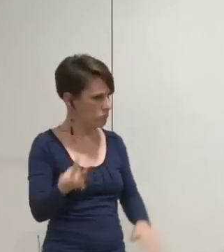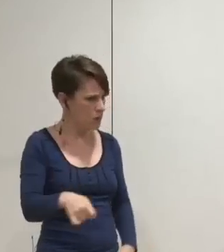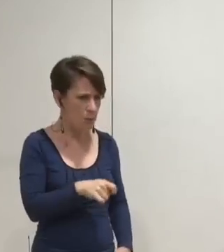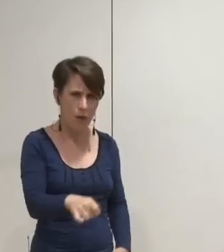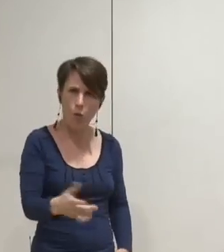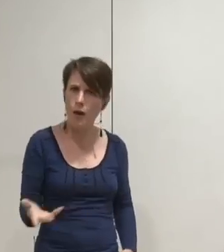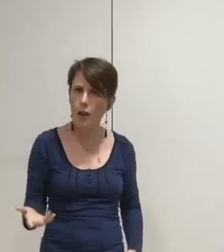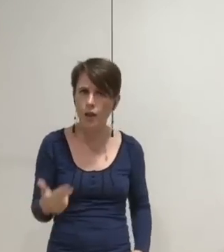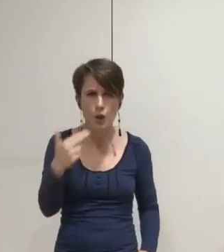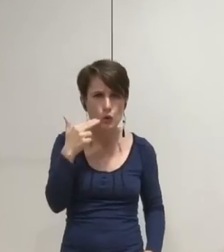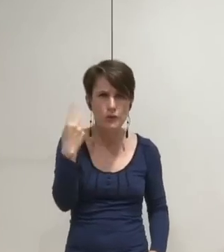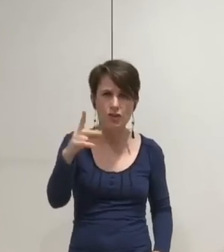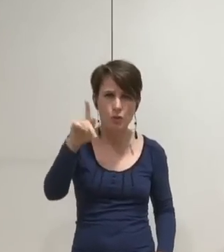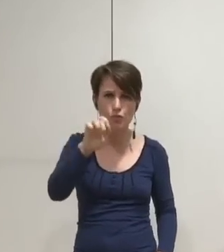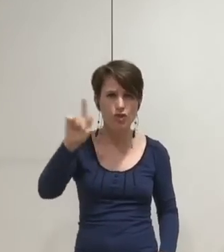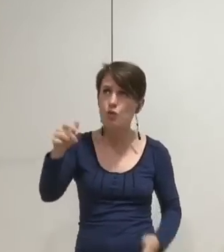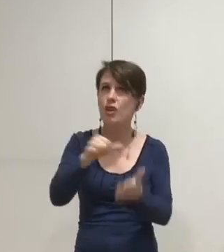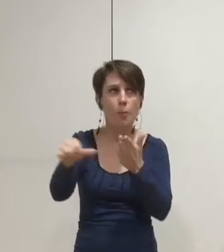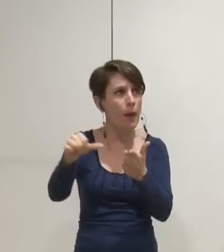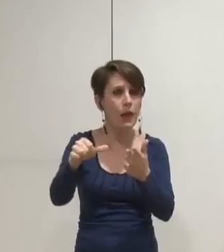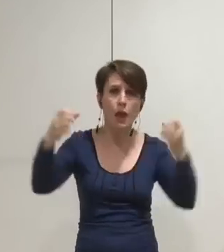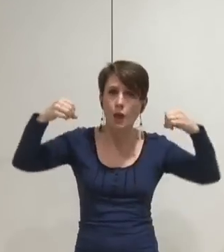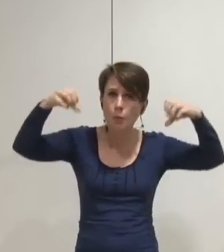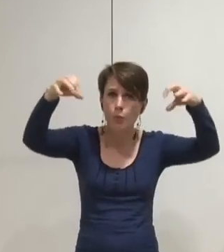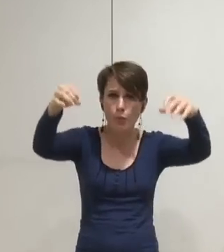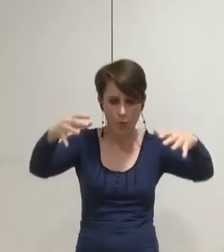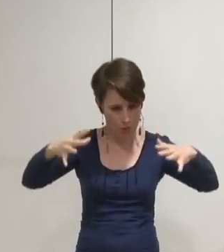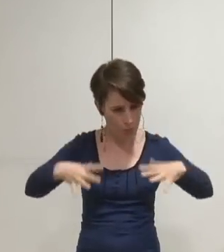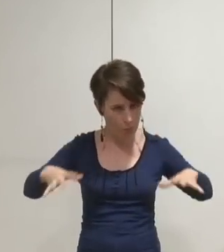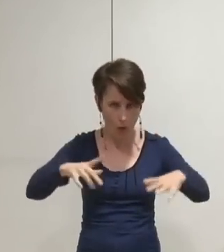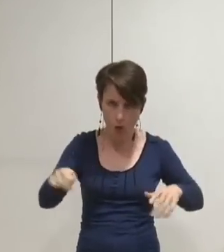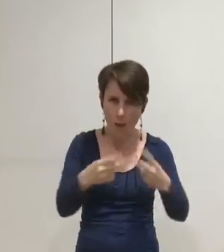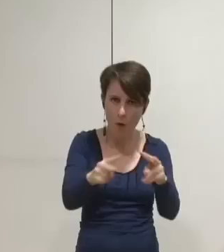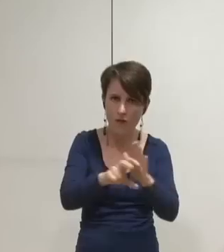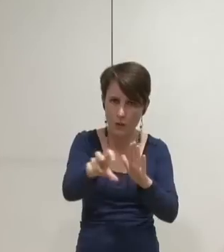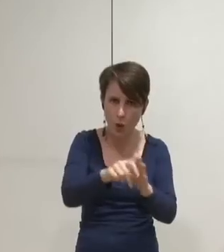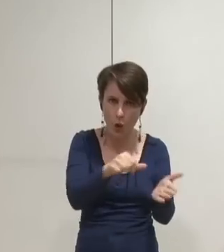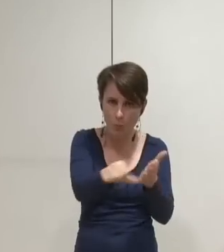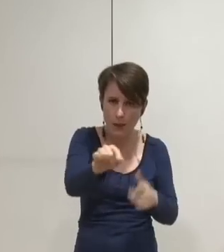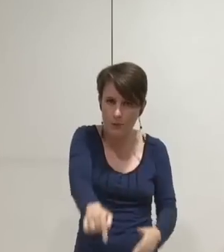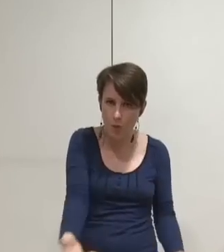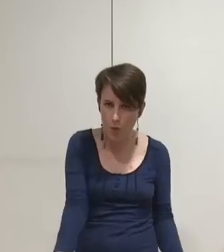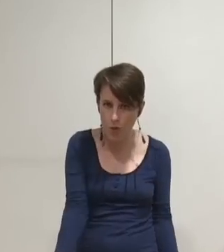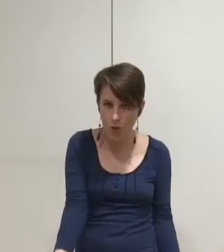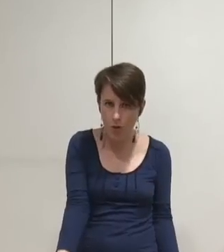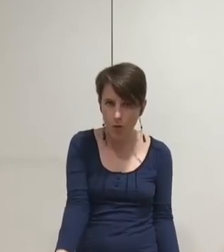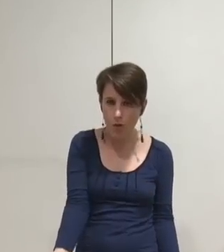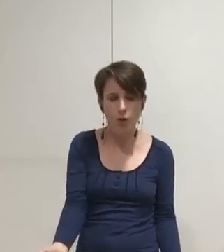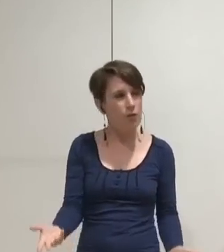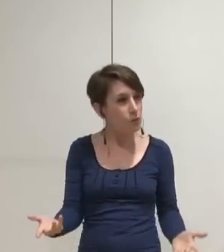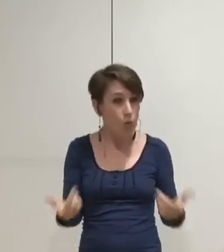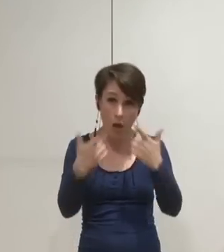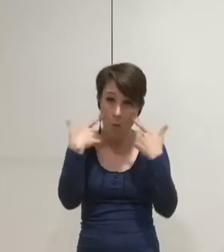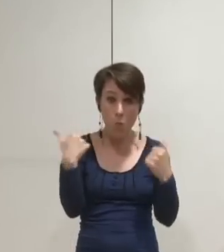usagers de G le prix deéclairage public qui doit être pris en charge par la ville c'est dire à quel point la nécessité de transparence est